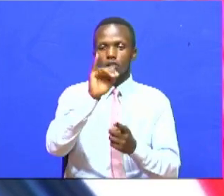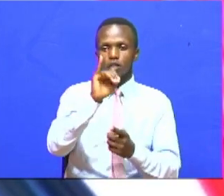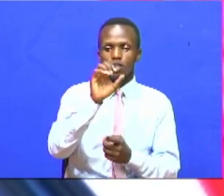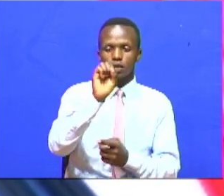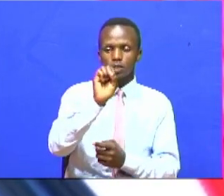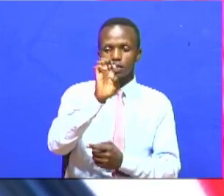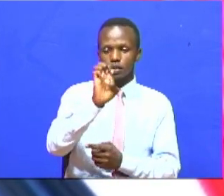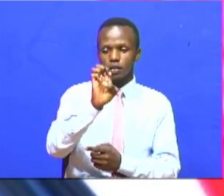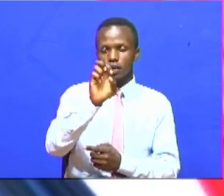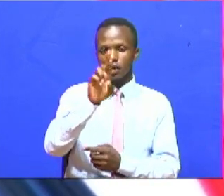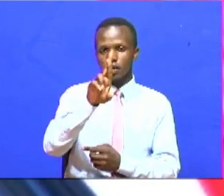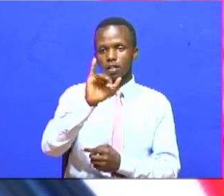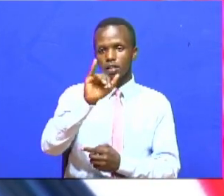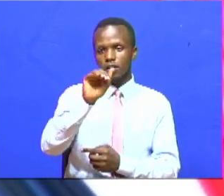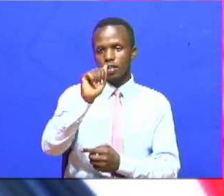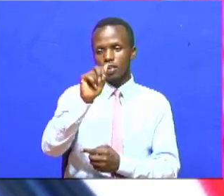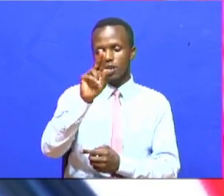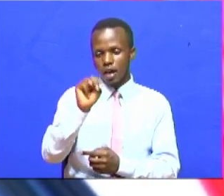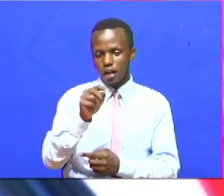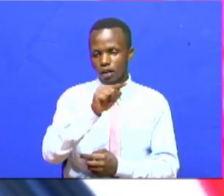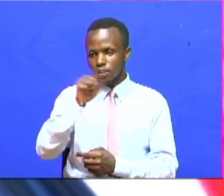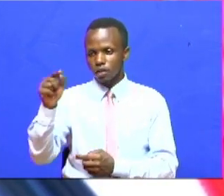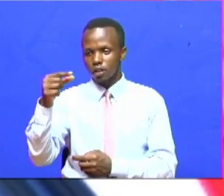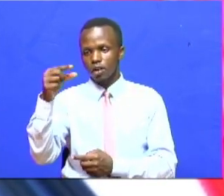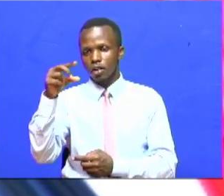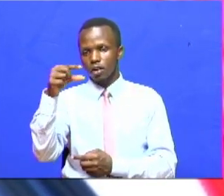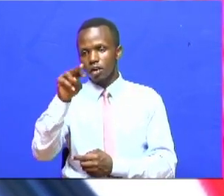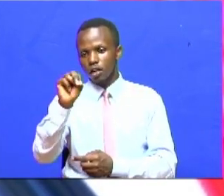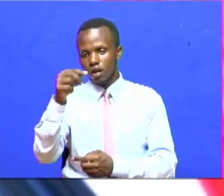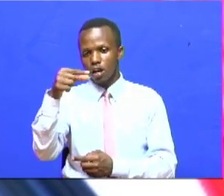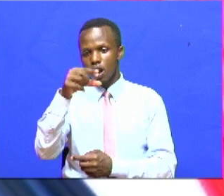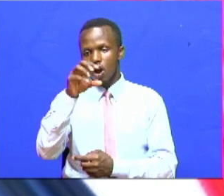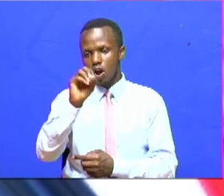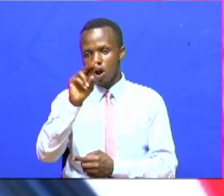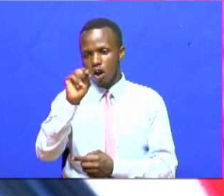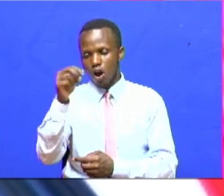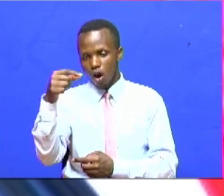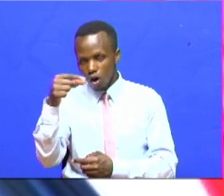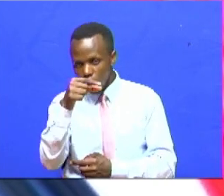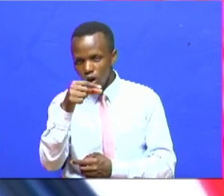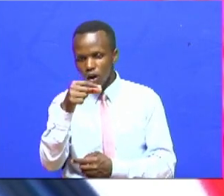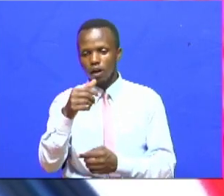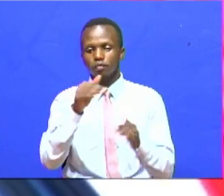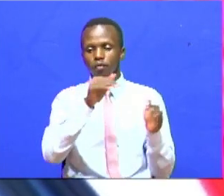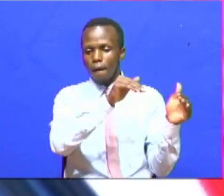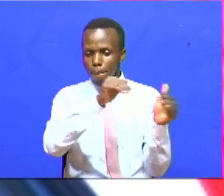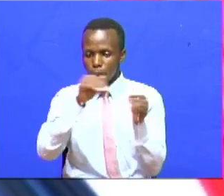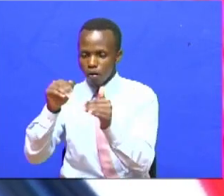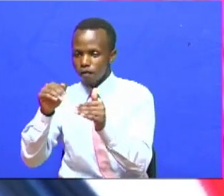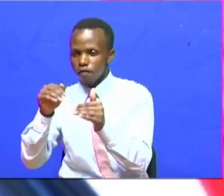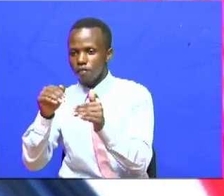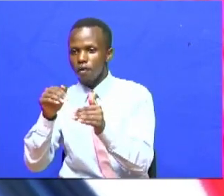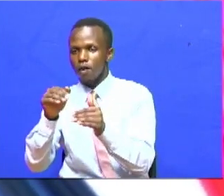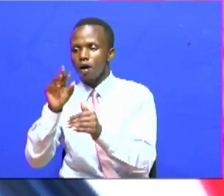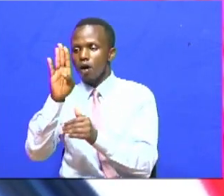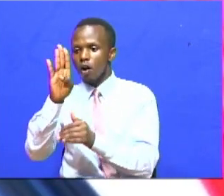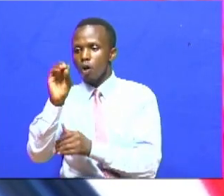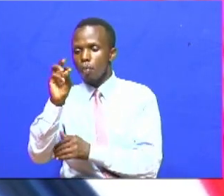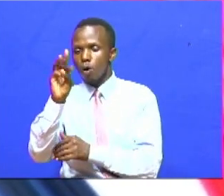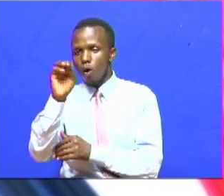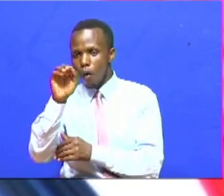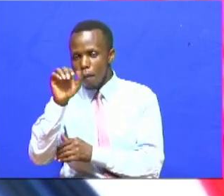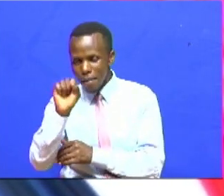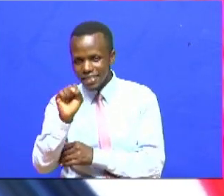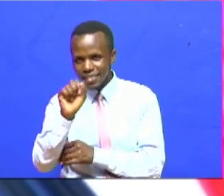Kiserian iende mpaka Ngong. Na itoke Ngong iungane pale Bomas of Kenya, iende ishikane pale